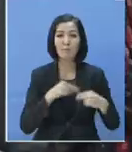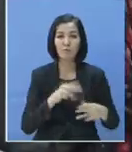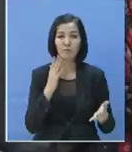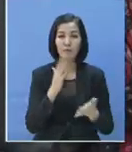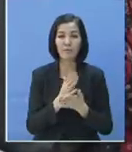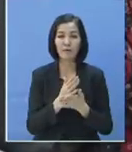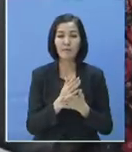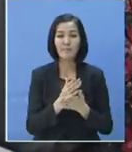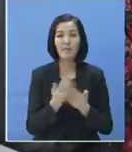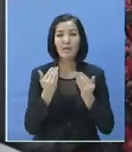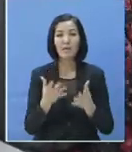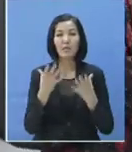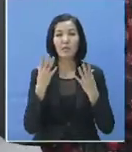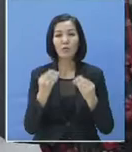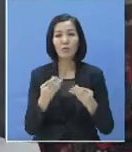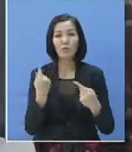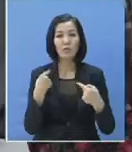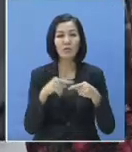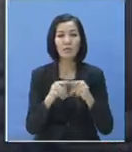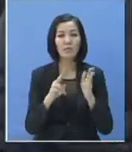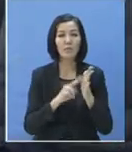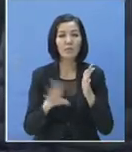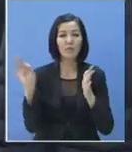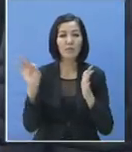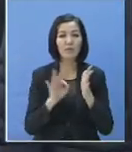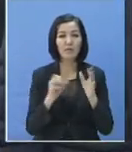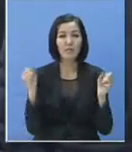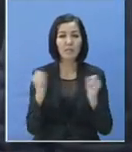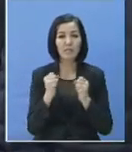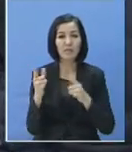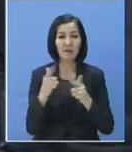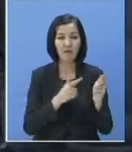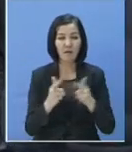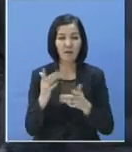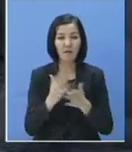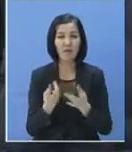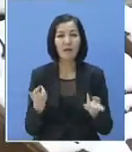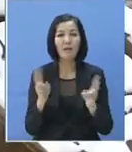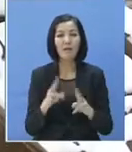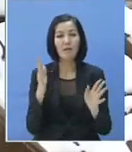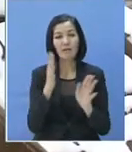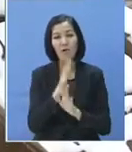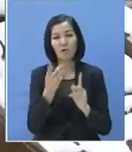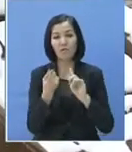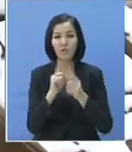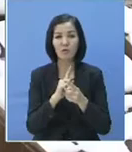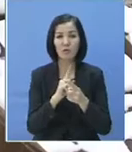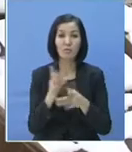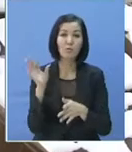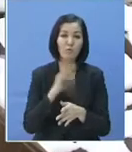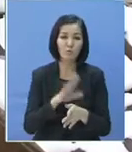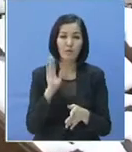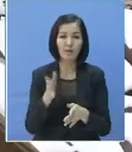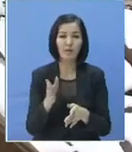жұмысшысы бар. Қазіргі күні арнайы техниканың 70% қысқы маусымға сақадай сай. қалғаны ауырайының өзгергіне байланысты